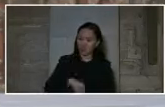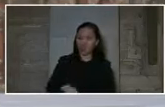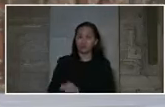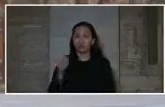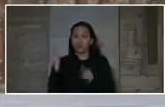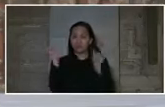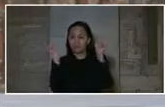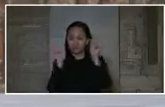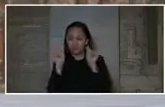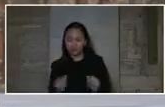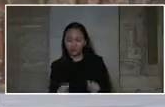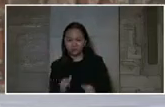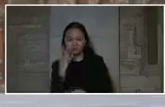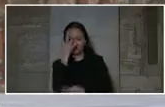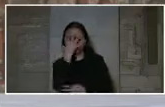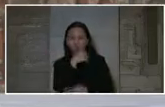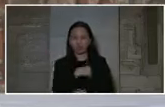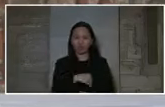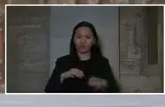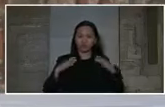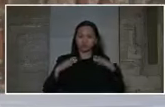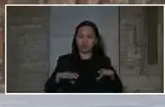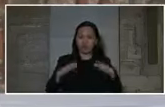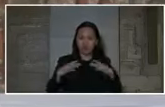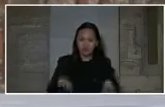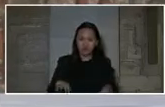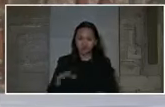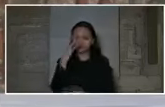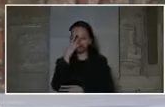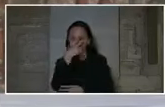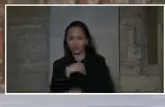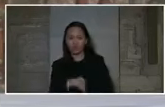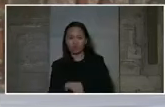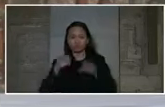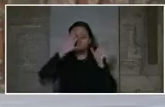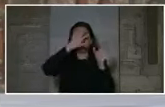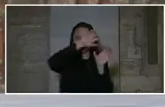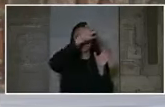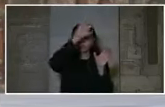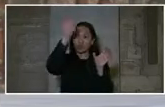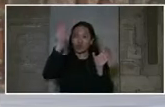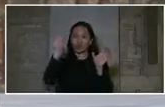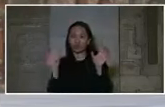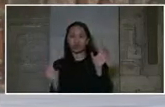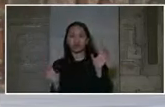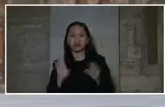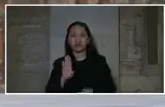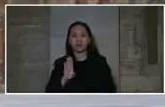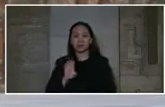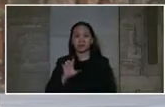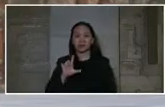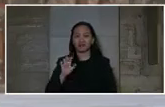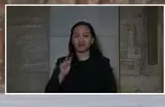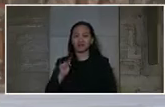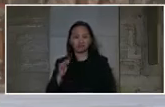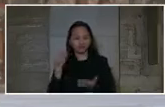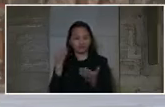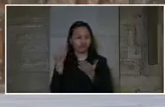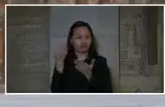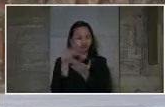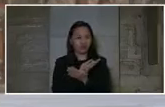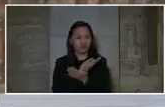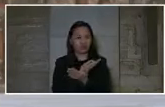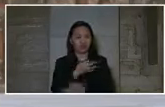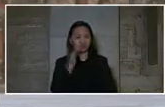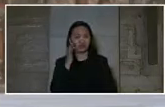mga imahen, magagandang mga damit, magagandang mga dekorasyon ng Belen, mga sariwang bulaklak.